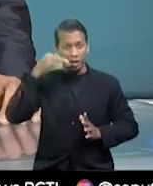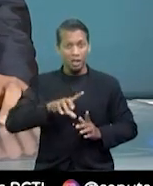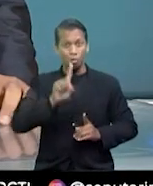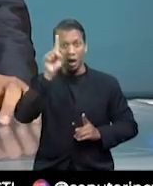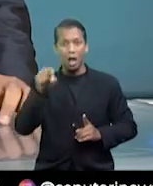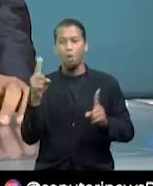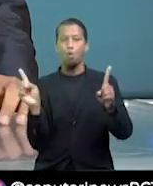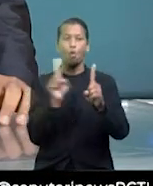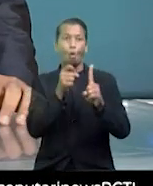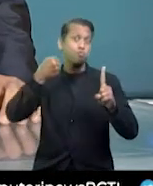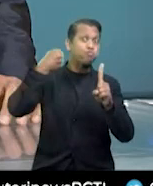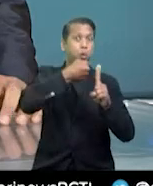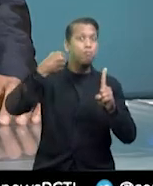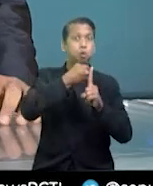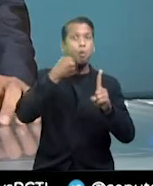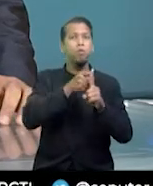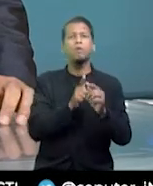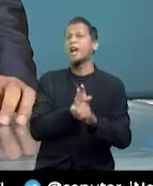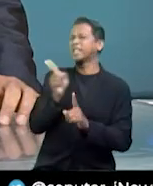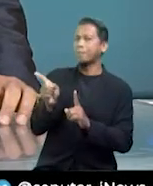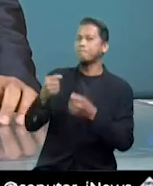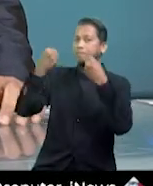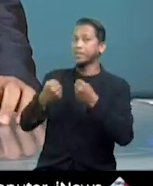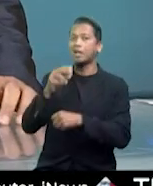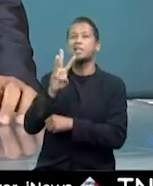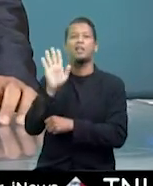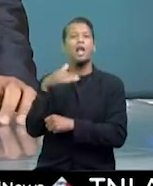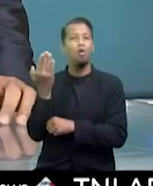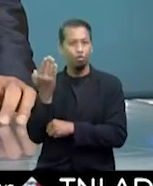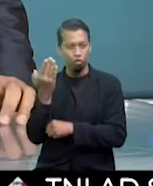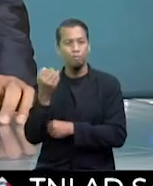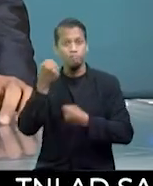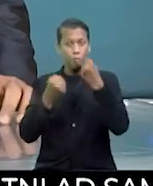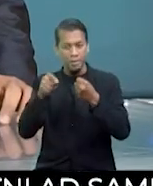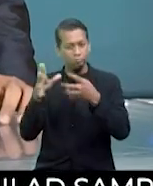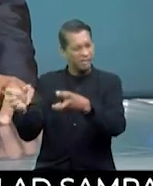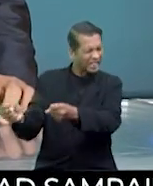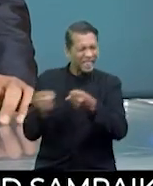terancam hukuman minimal 3 tahun penjara, sementara mobil disita sebagai barang bukti.